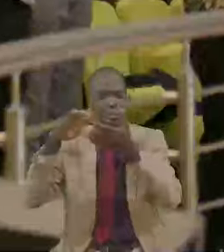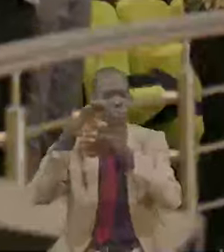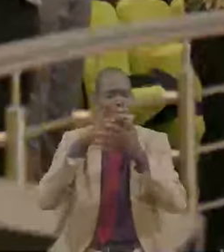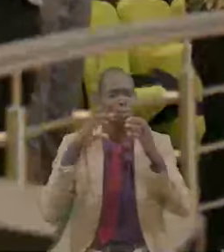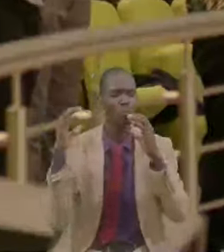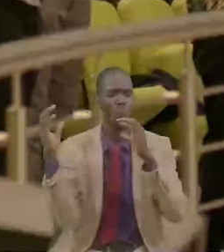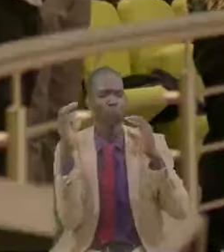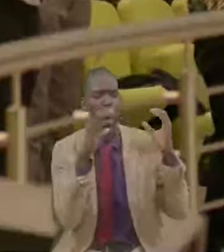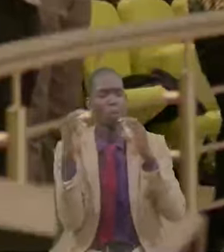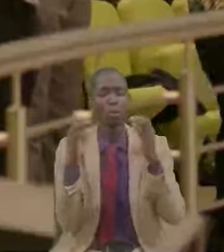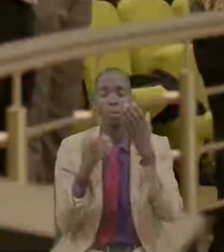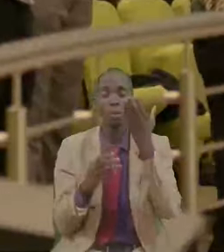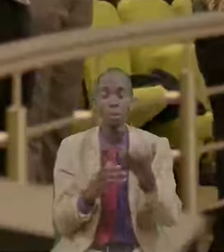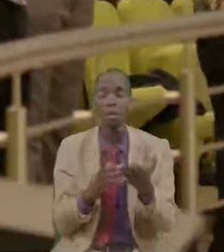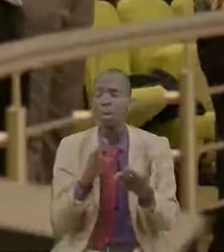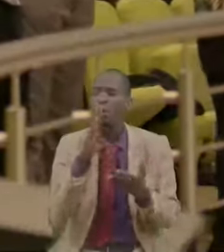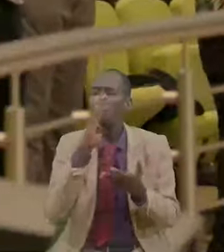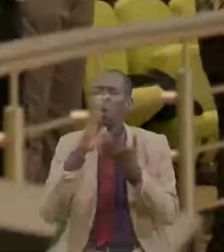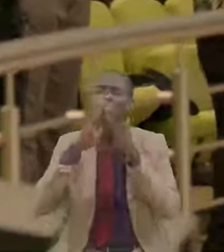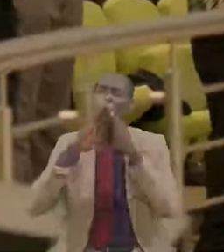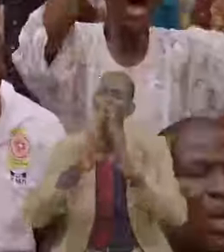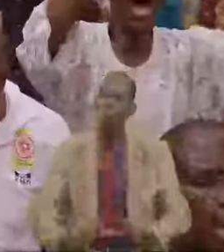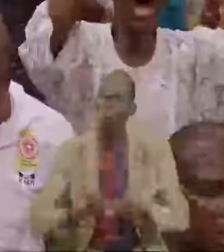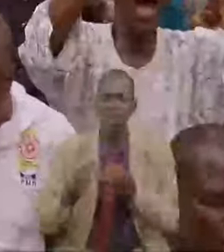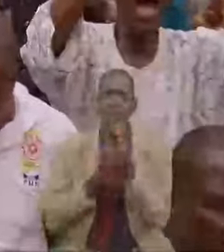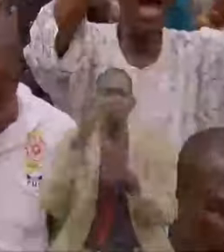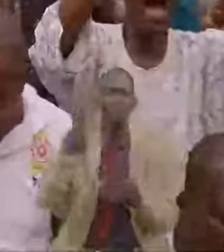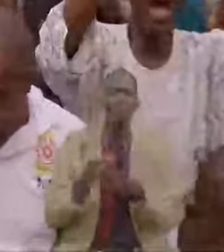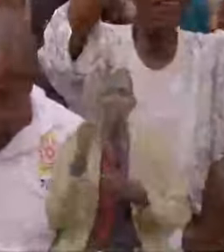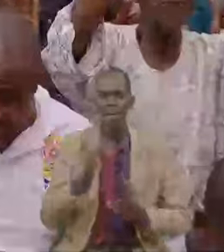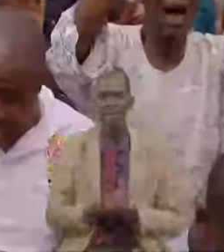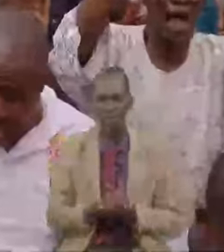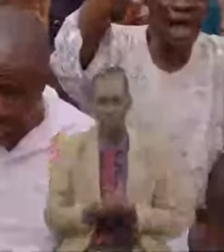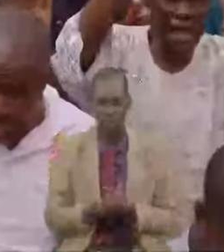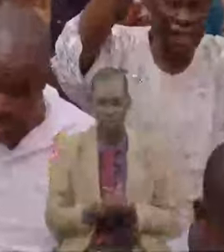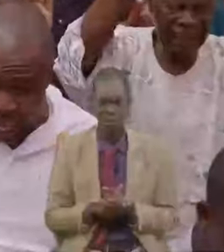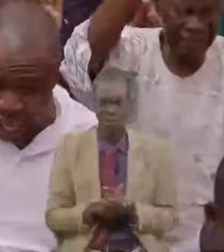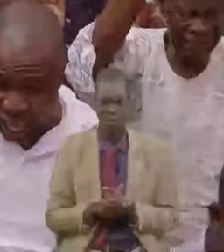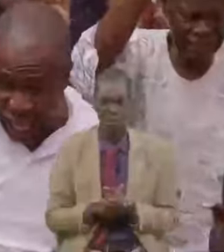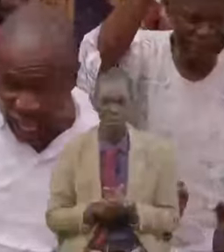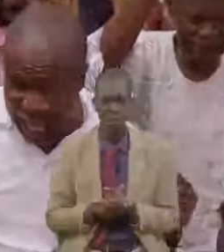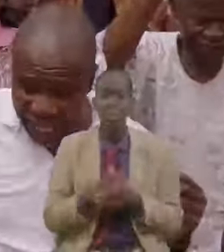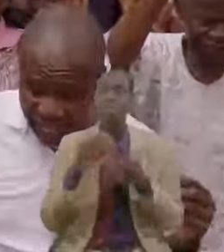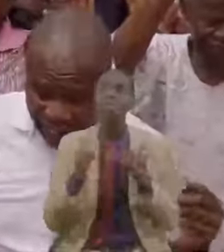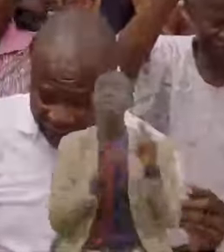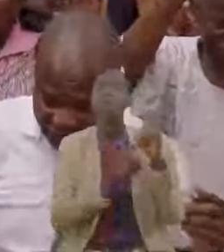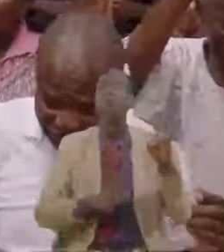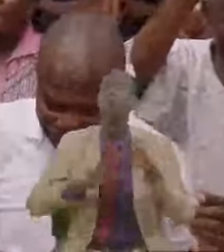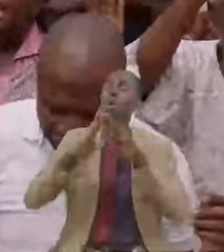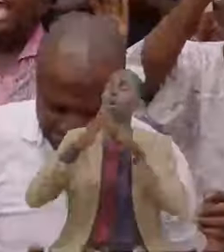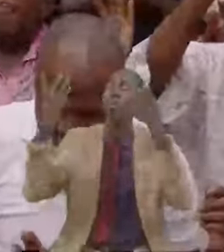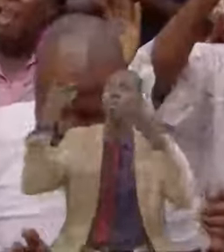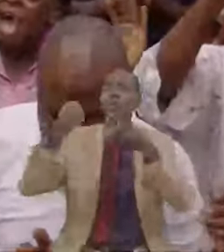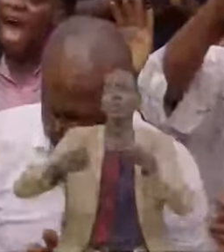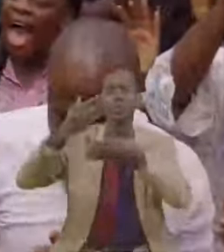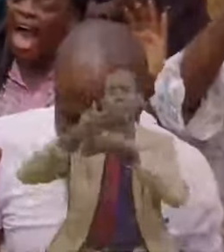tempête, tempête. Calme-toi au nom de Jésus-Christ. Seigneur, maintenant, ouvre les écluses